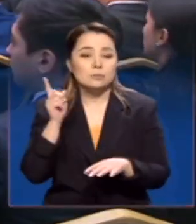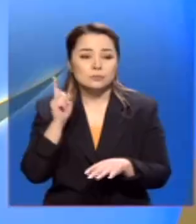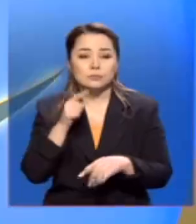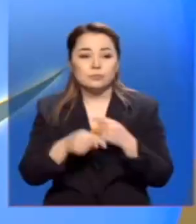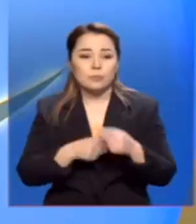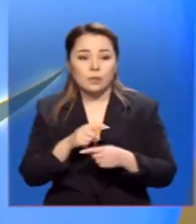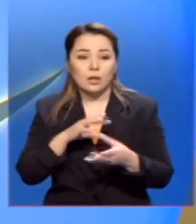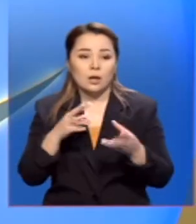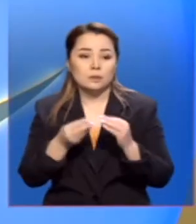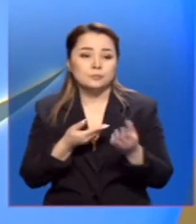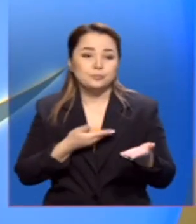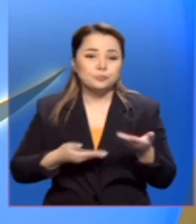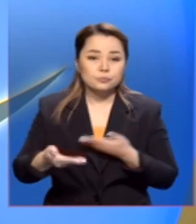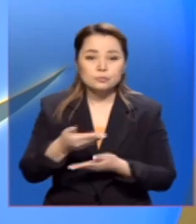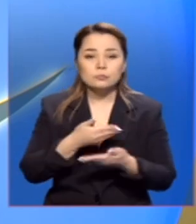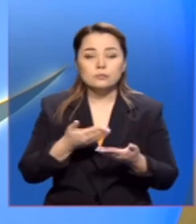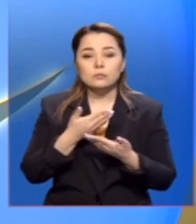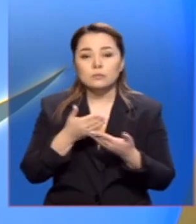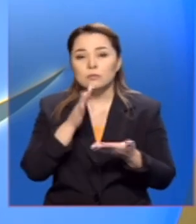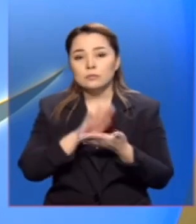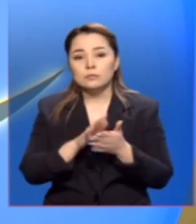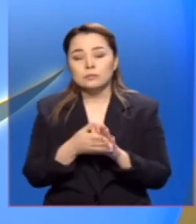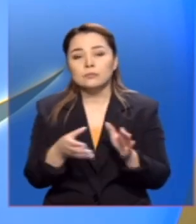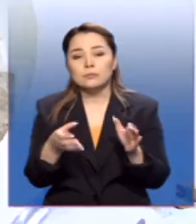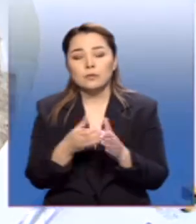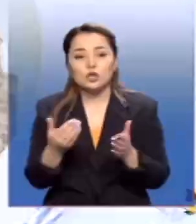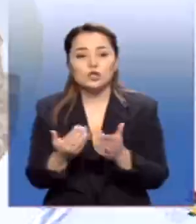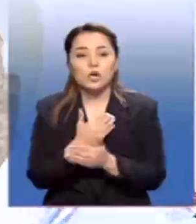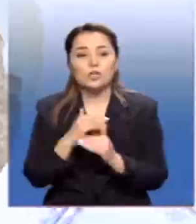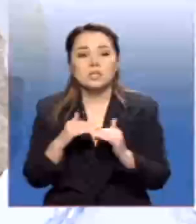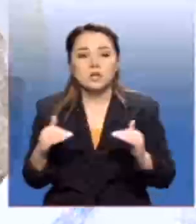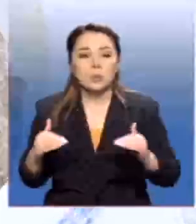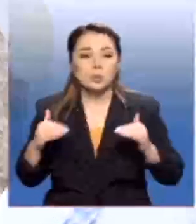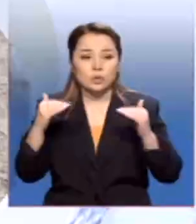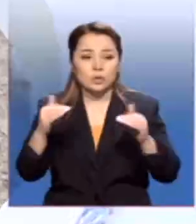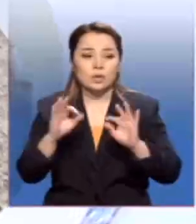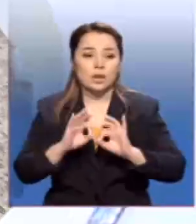қалыптасқан қарым-қатынасы соңғы кезде жаңа деңгейге көтерілгенін айтты.